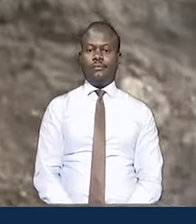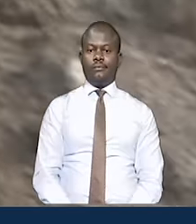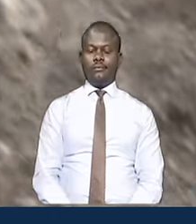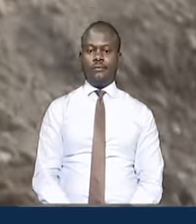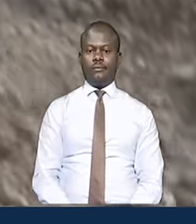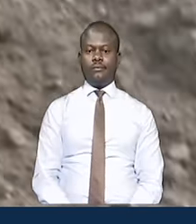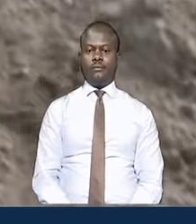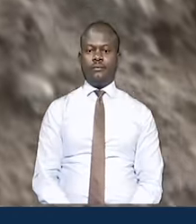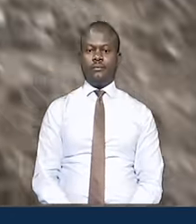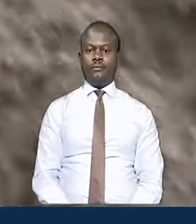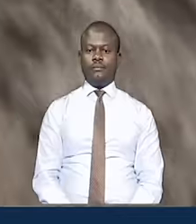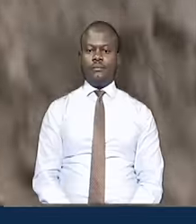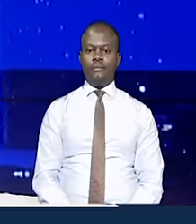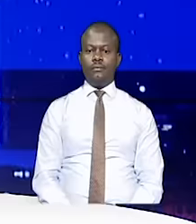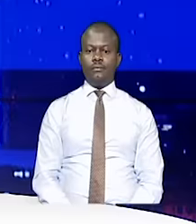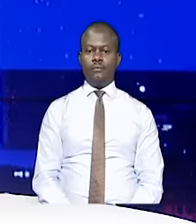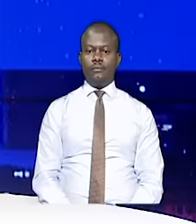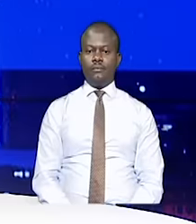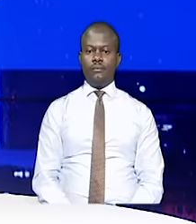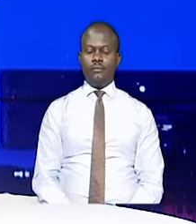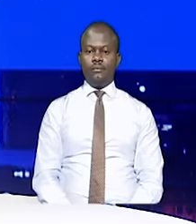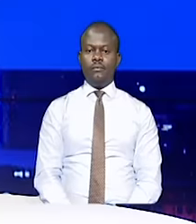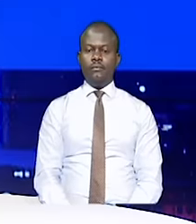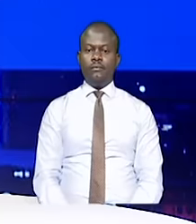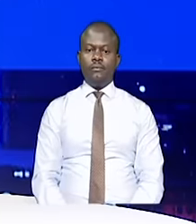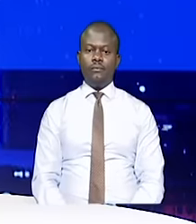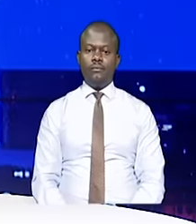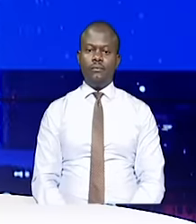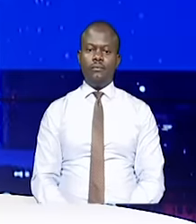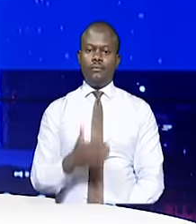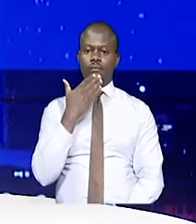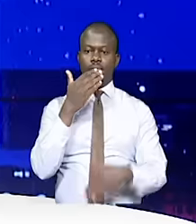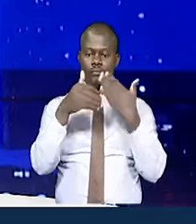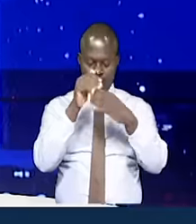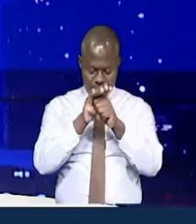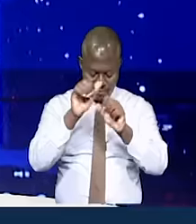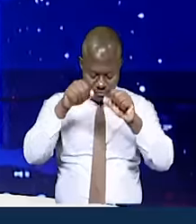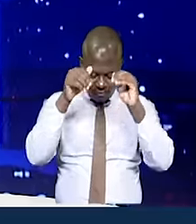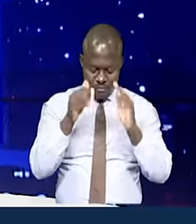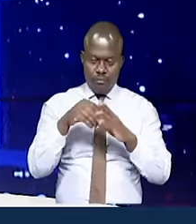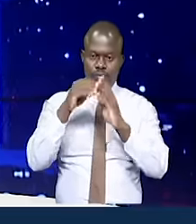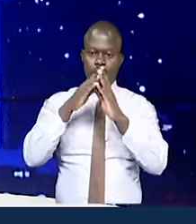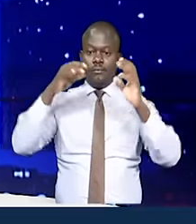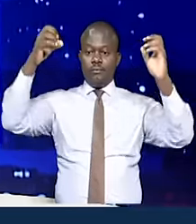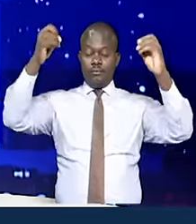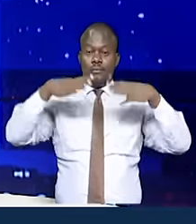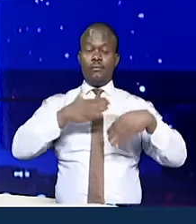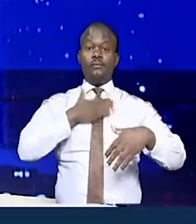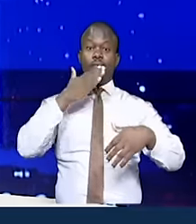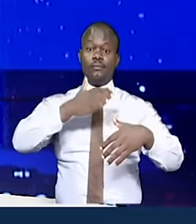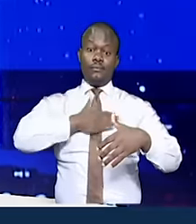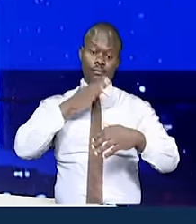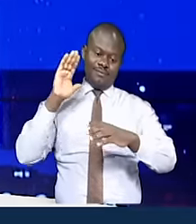Mutesi mu karere ka Rusizi Urakoze cyane Francine Mutesi naho abamotari bo mu mujyi wa Kigali bo bishimiye